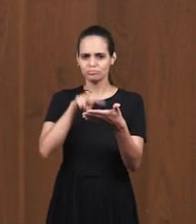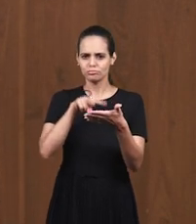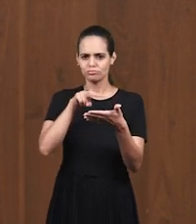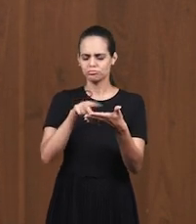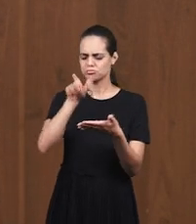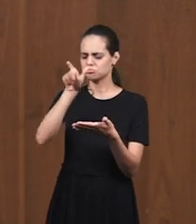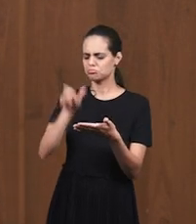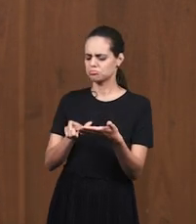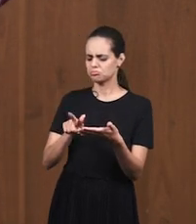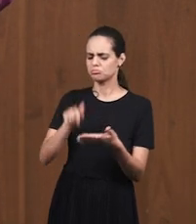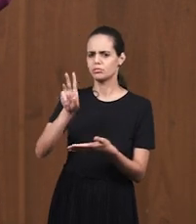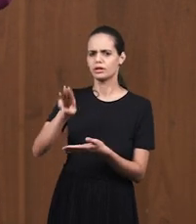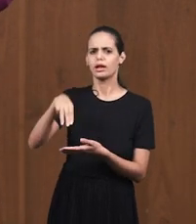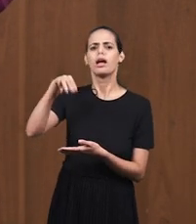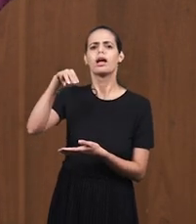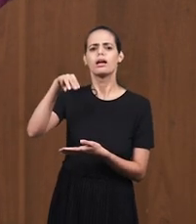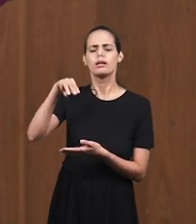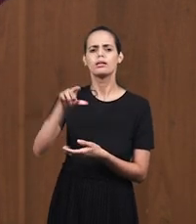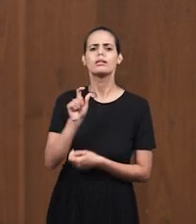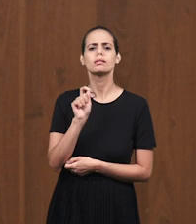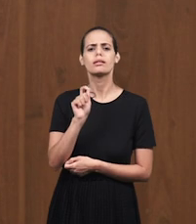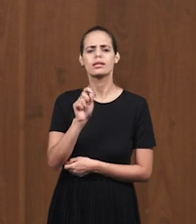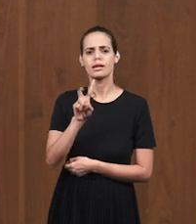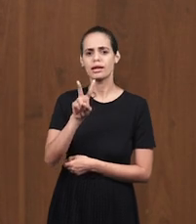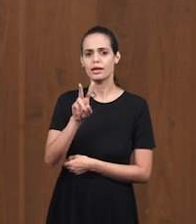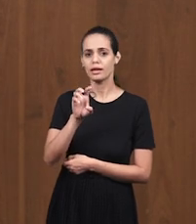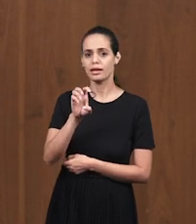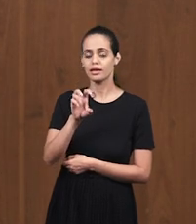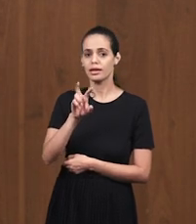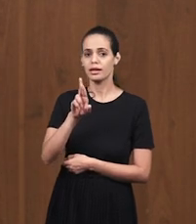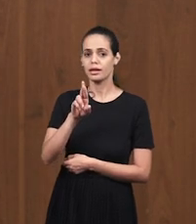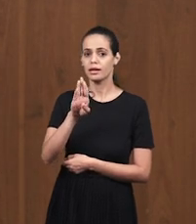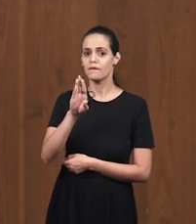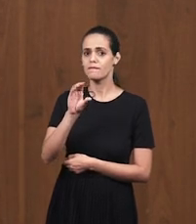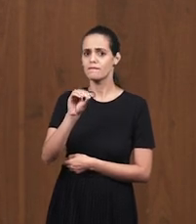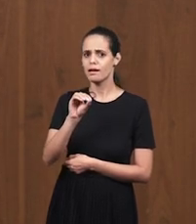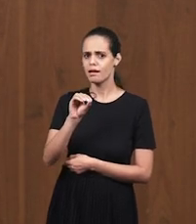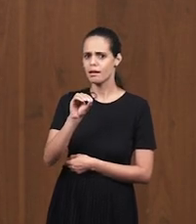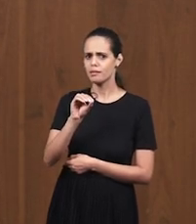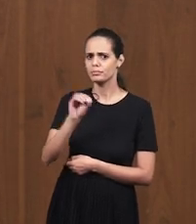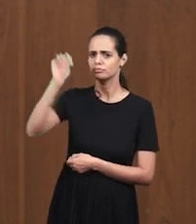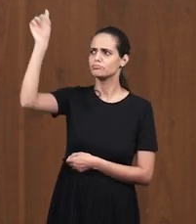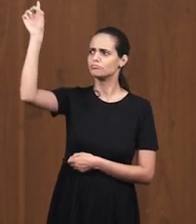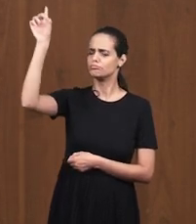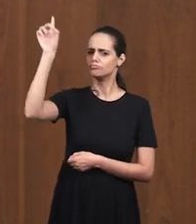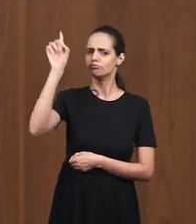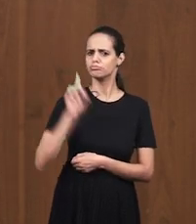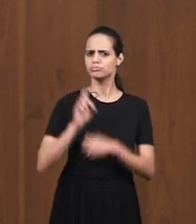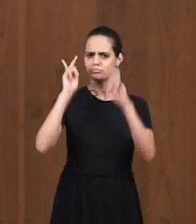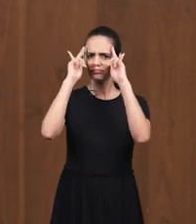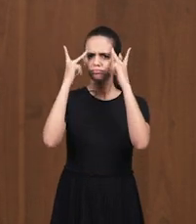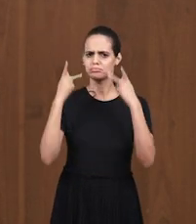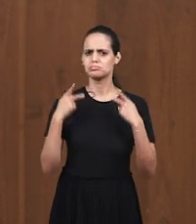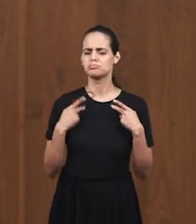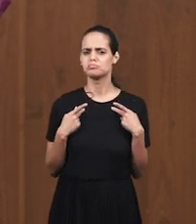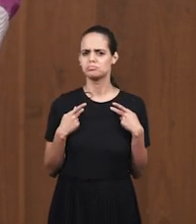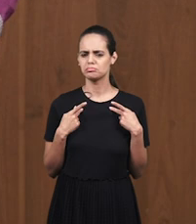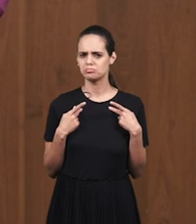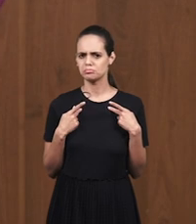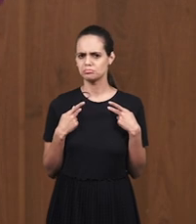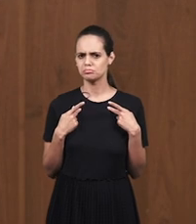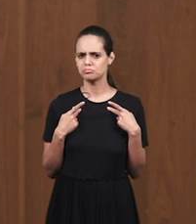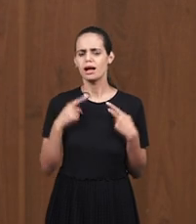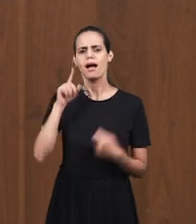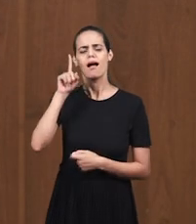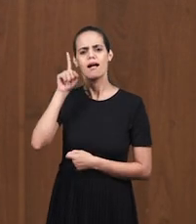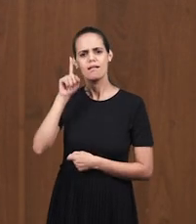стих, понимаем ли мы, о ком это говорится? Да? Кто Слово Божие, кто стало плотью, которая обитала с нами, полную благодати